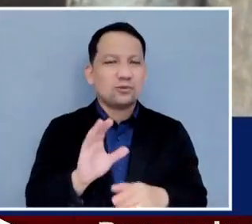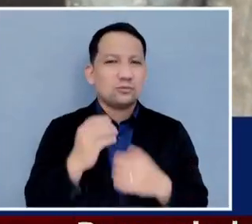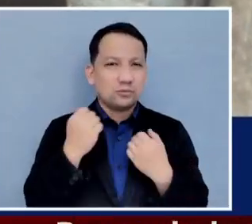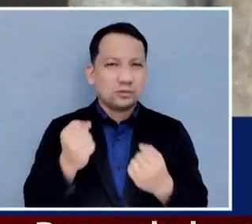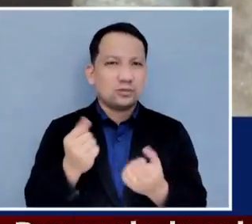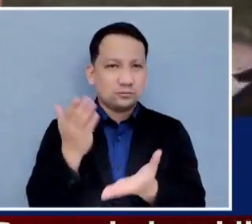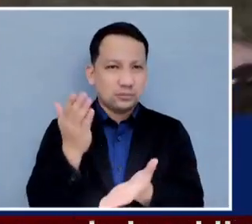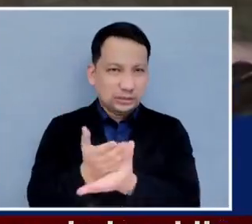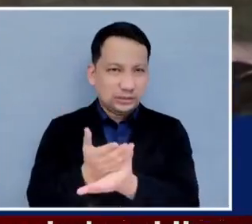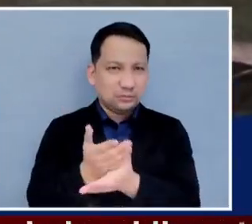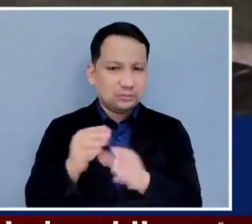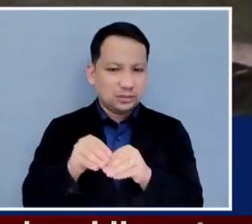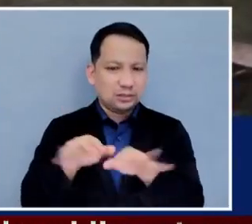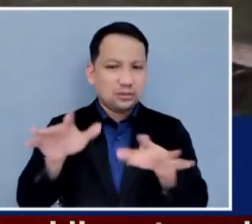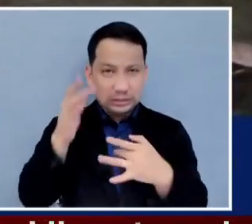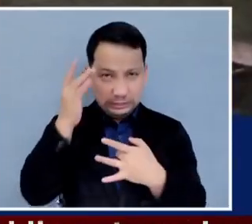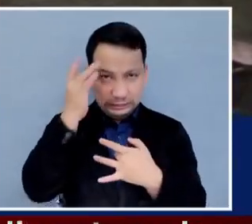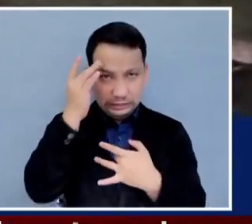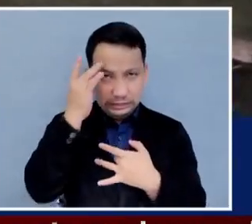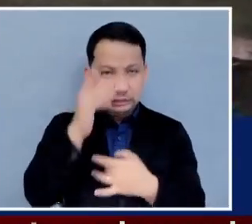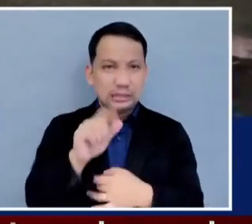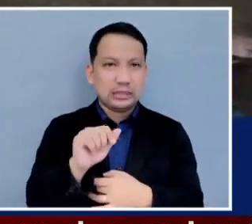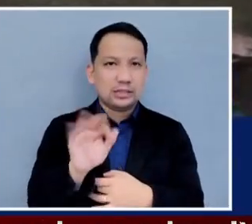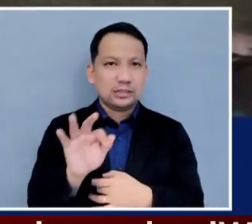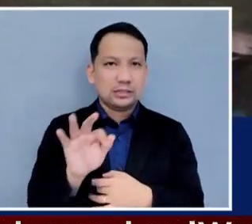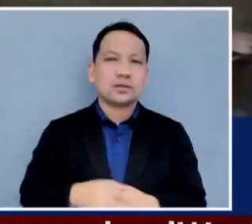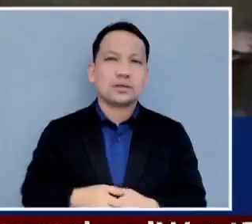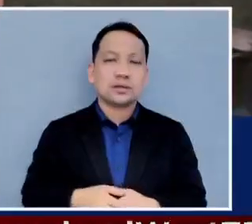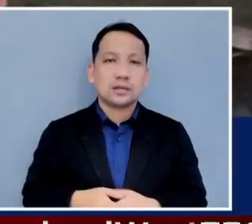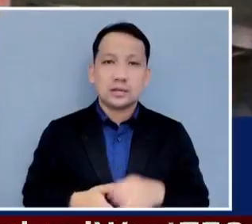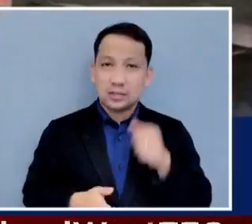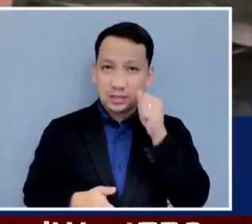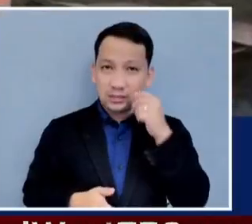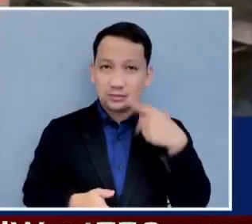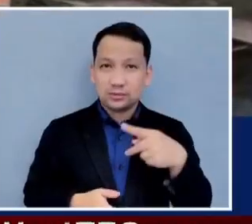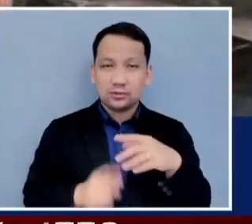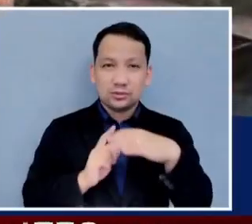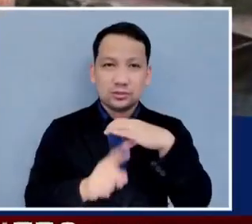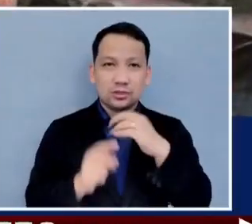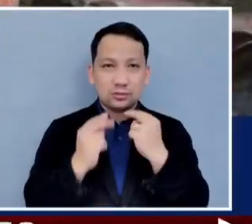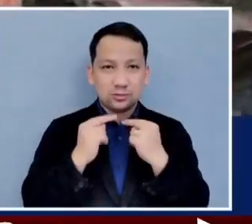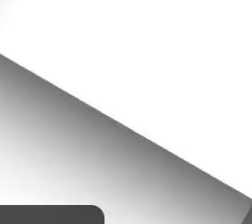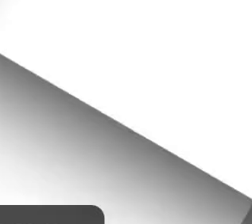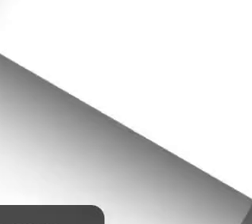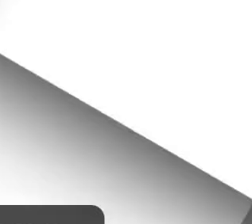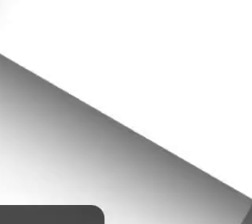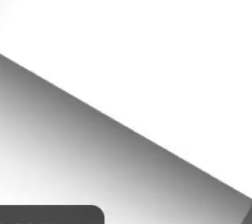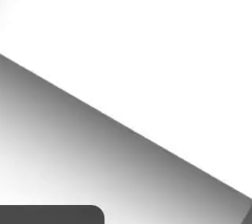pagkalat ng sakit sa kanilang lugar. Annie Perez, ABS-CBN News, Cebu.